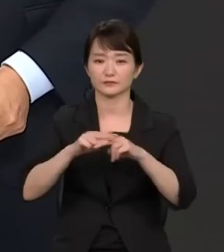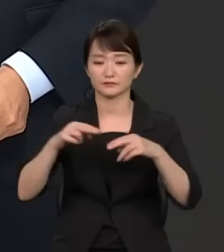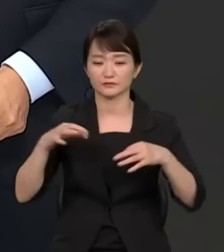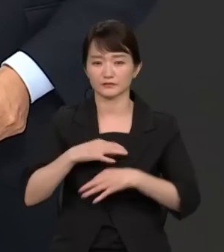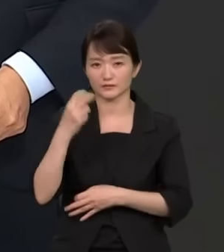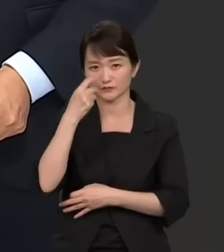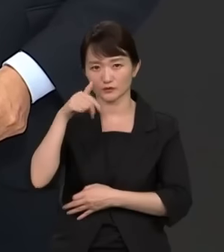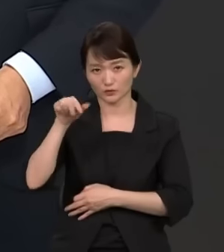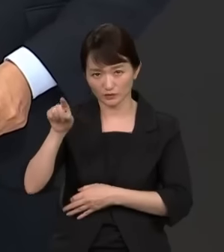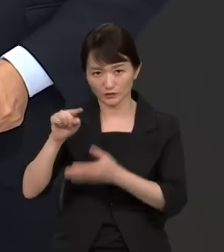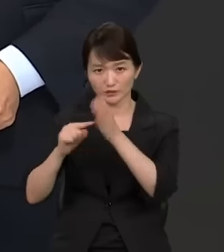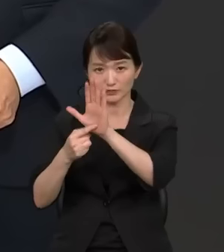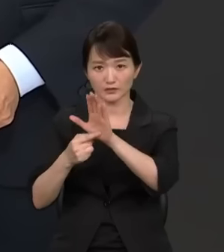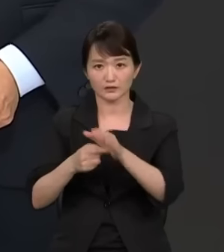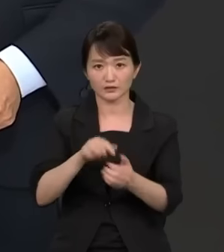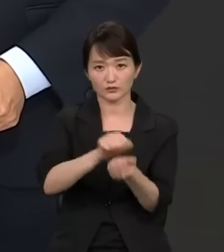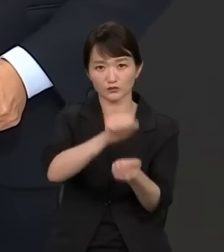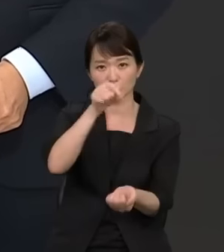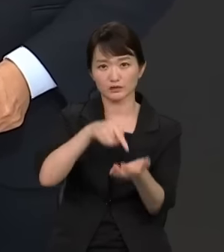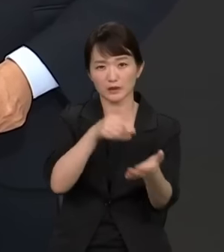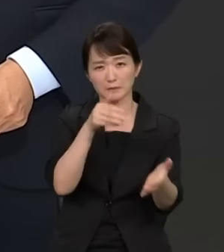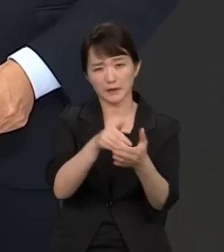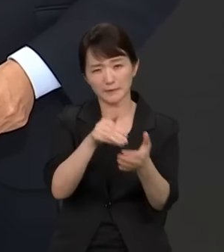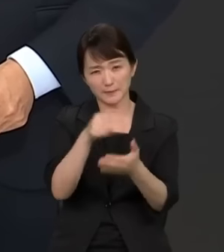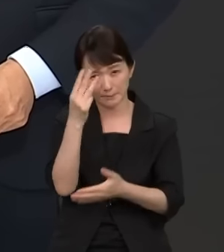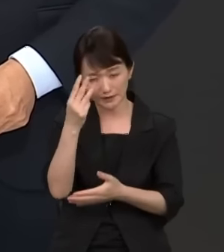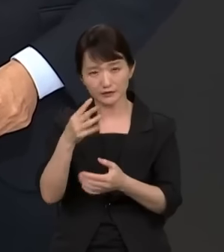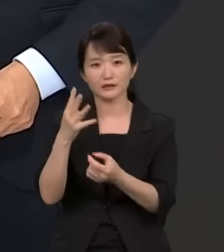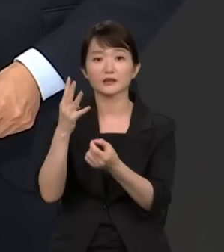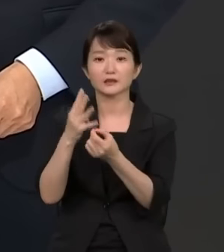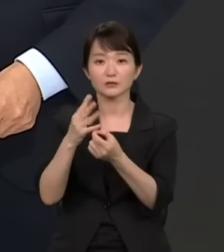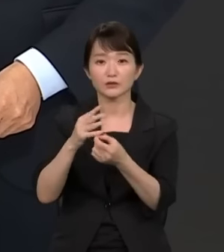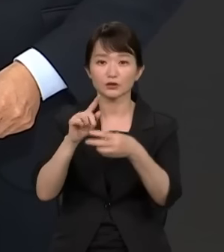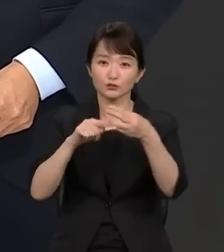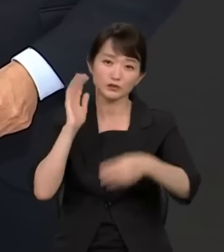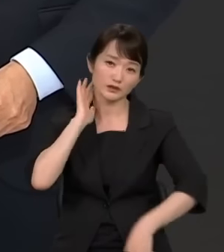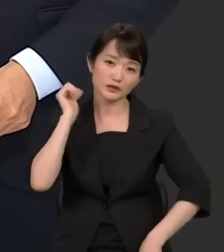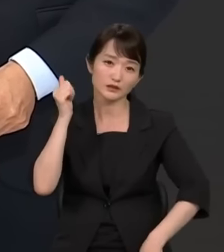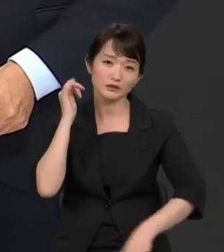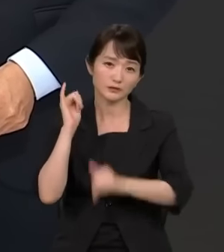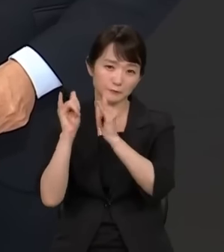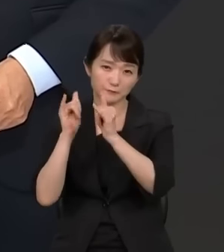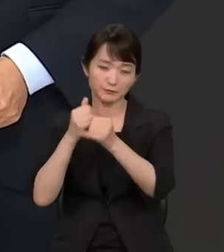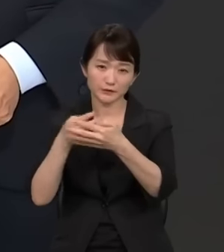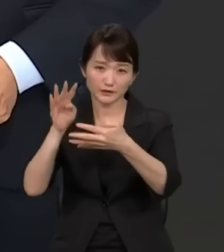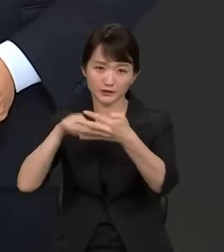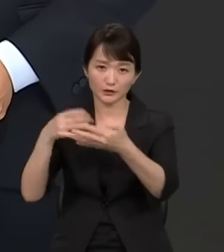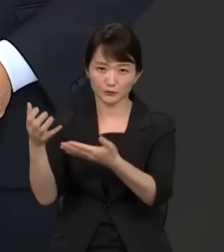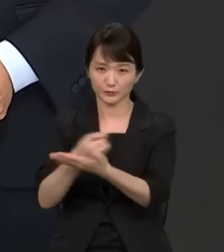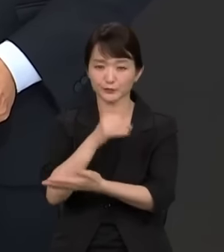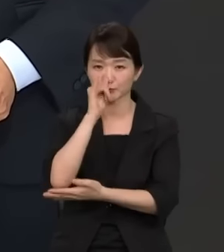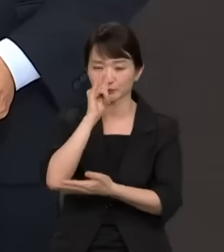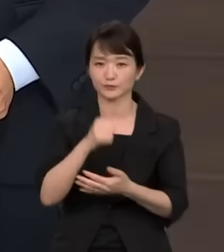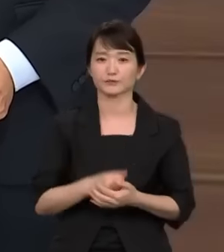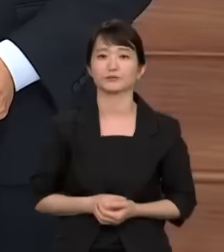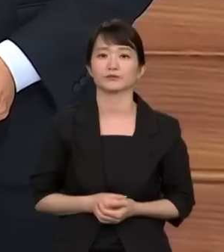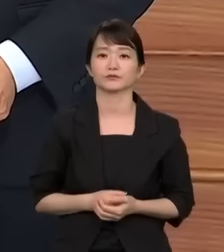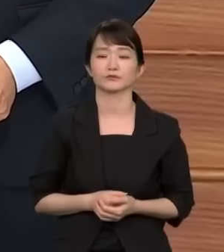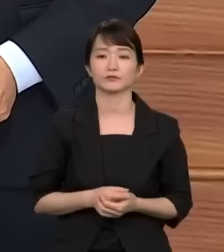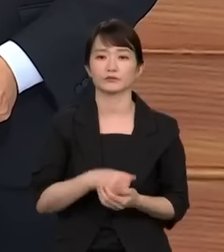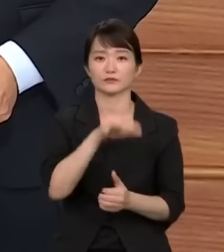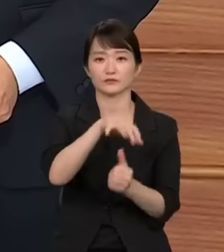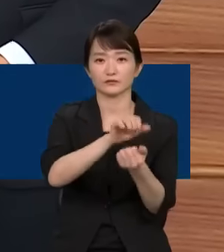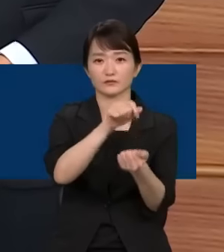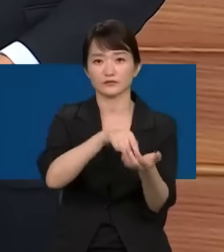공수처는 세 차례 영장을 기각당하고 네 번째 만에 윤석열 대통령의 휴대전화 통신 내역을 확보할 수 있었습니다. 그런데 세